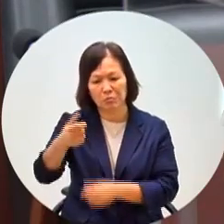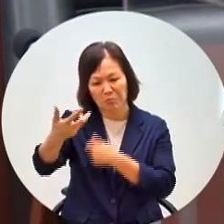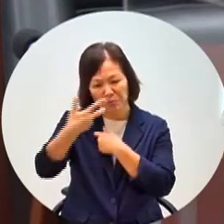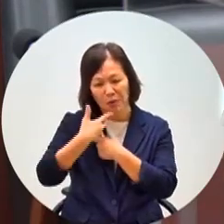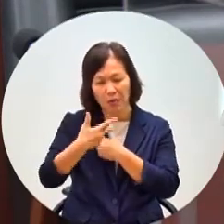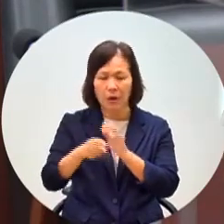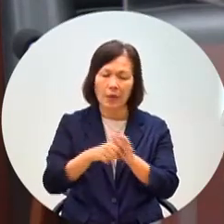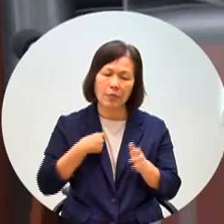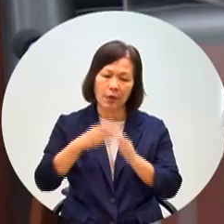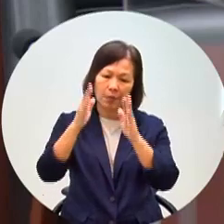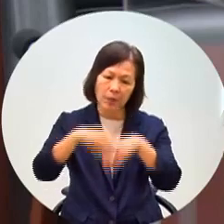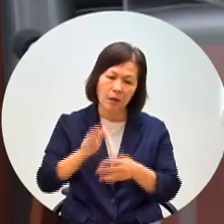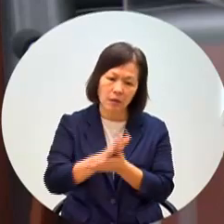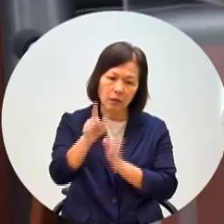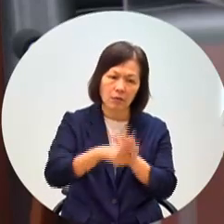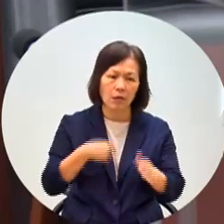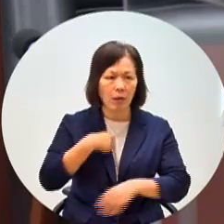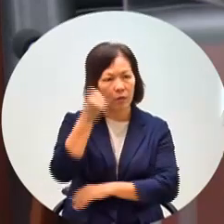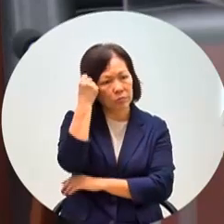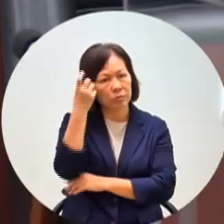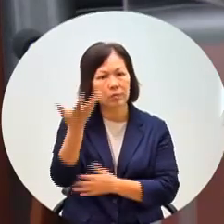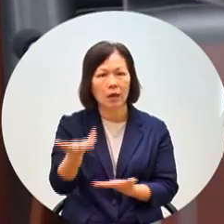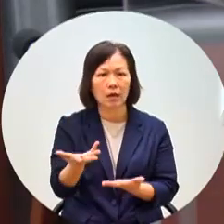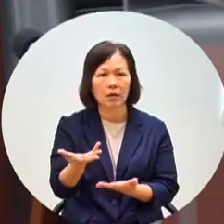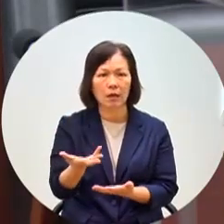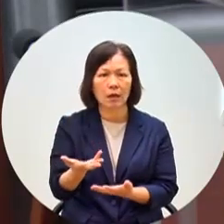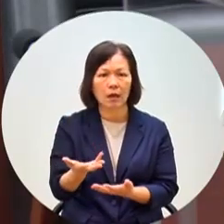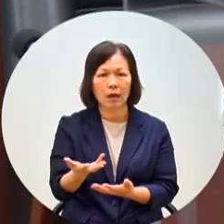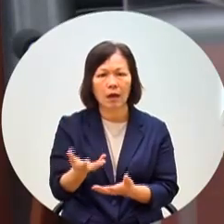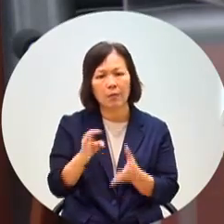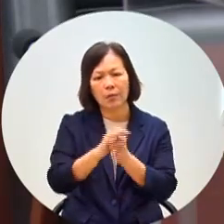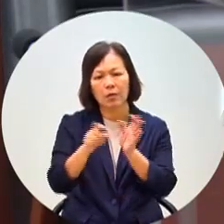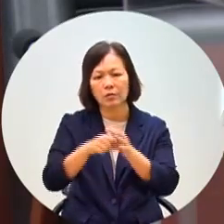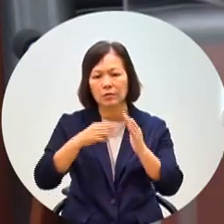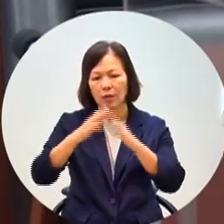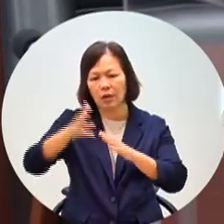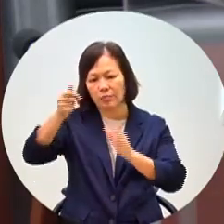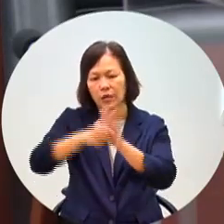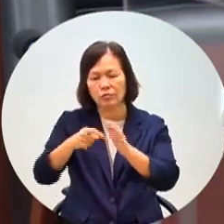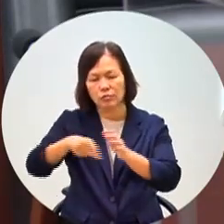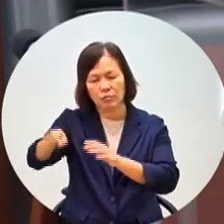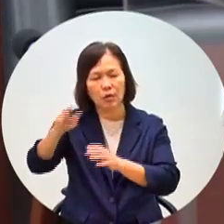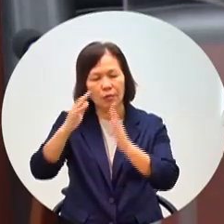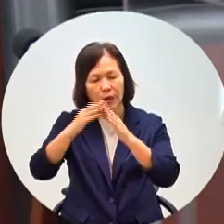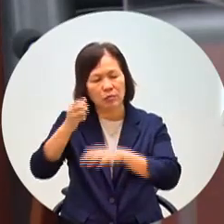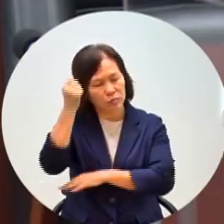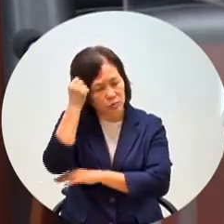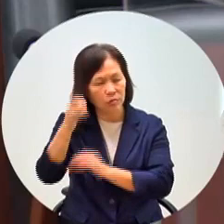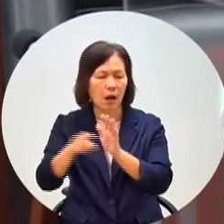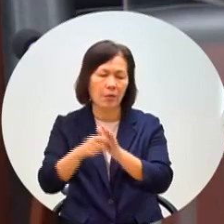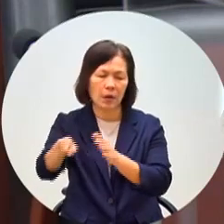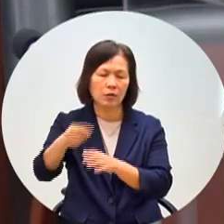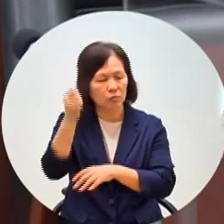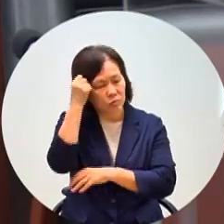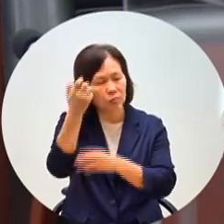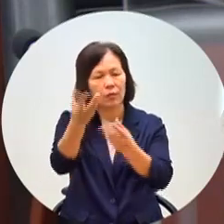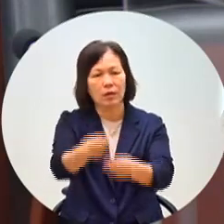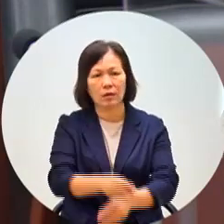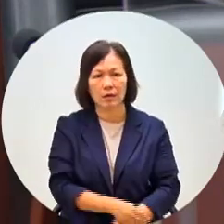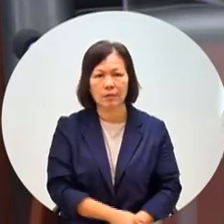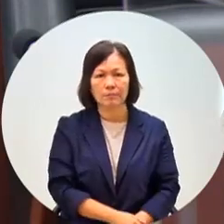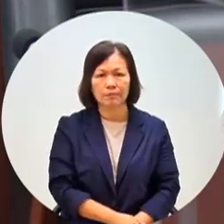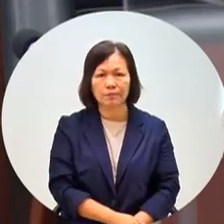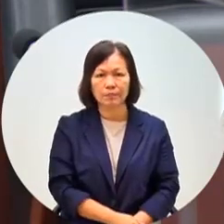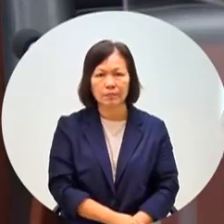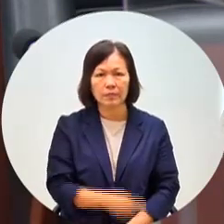你听到我要去大队好啦，啊不去大市长的官邸好了啦，啊不然没收在大嘛齁。另